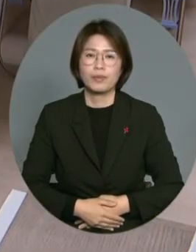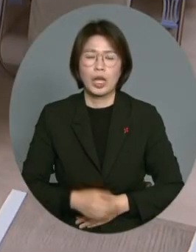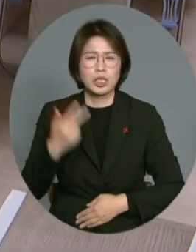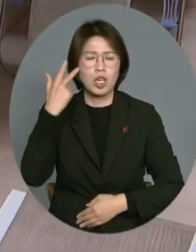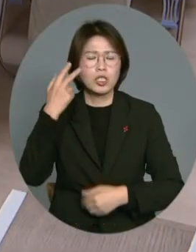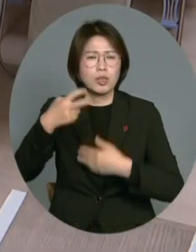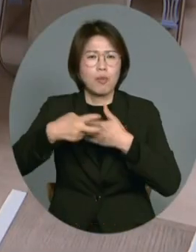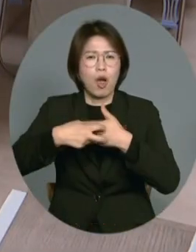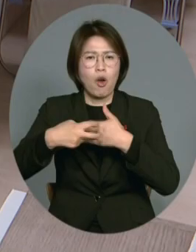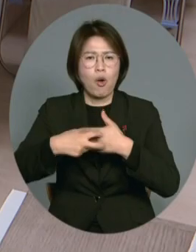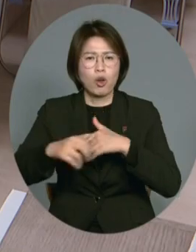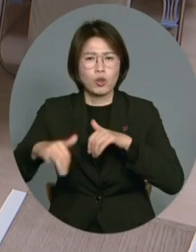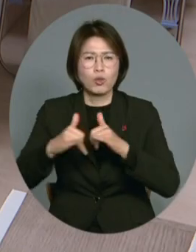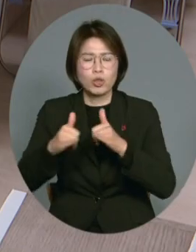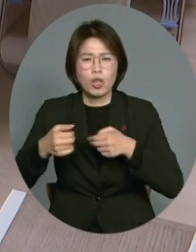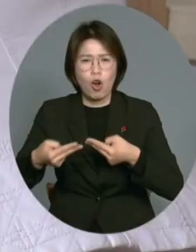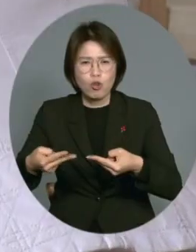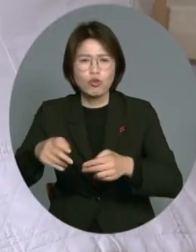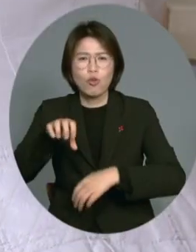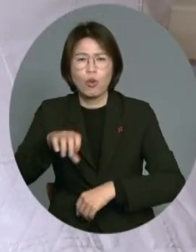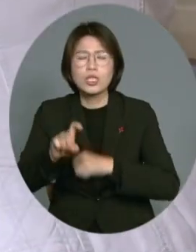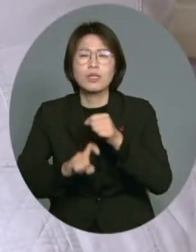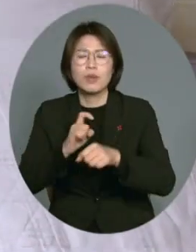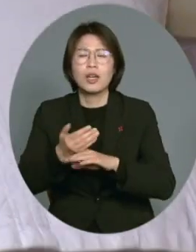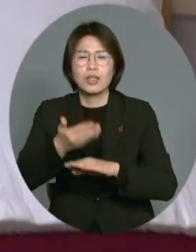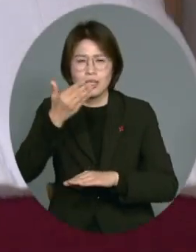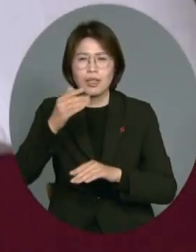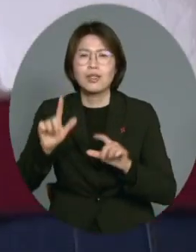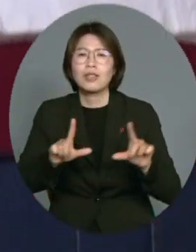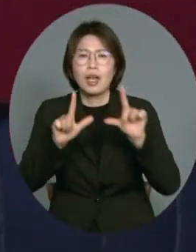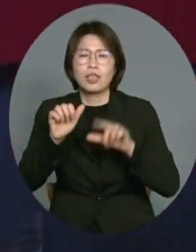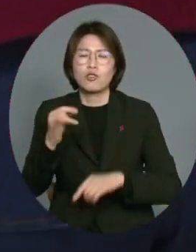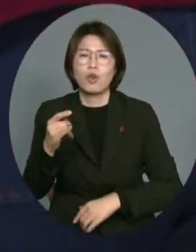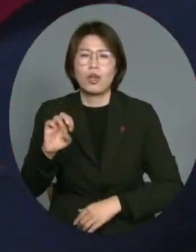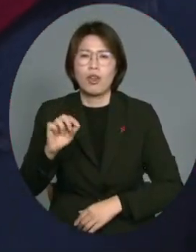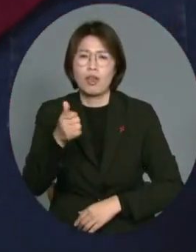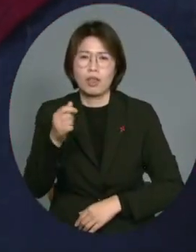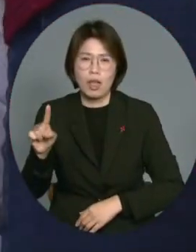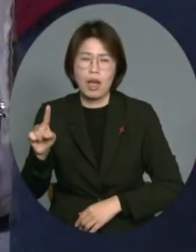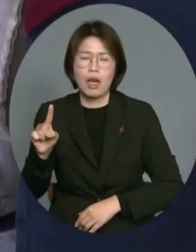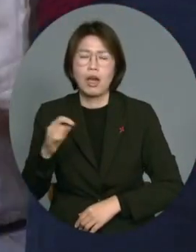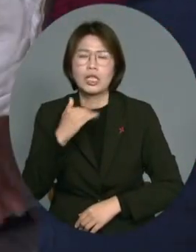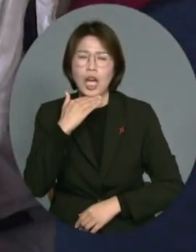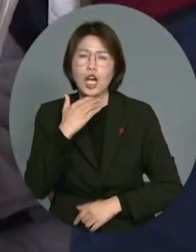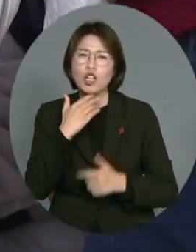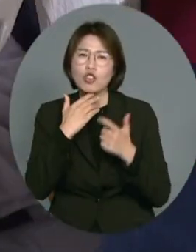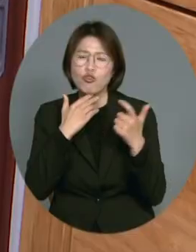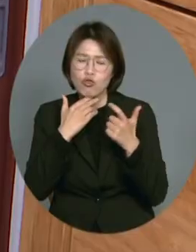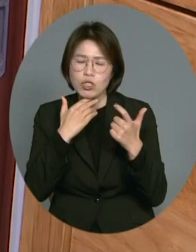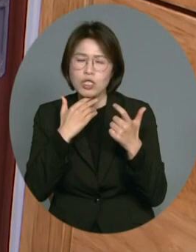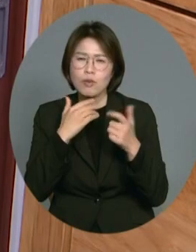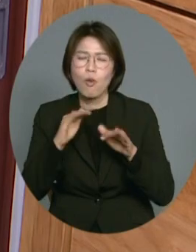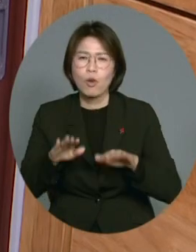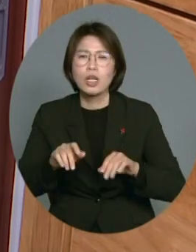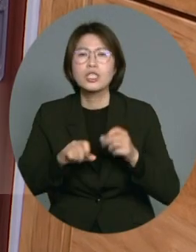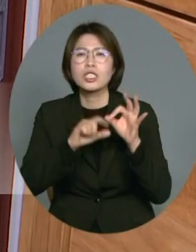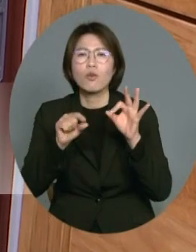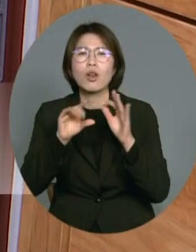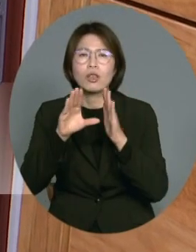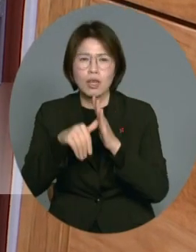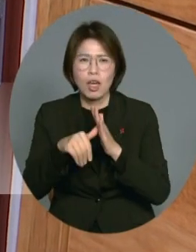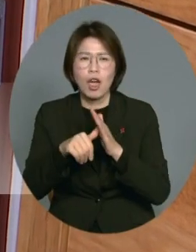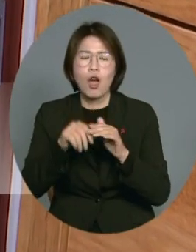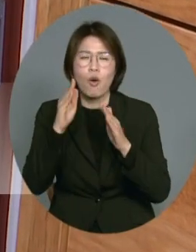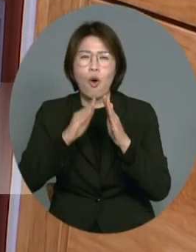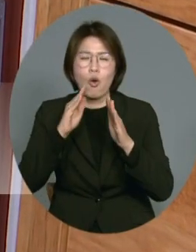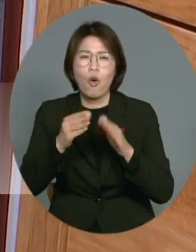정신병원과 노숙인 거주시설에서 10년 넘게 지내온 최연아 씨. 60대에 막 접어든 올해 10월 공공임대사업에 도움을